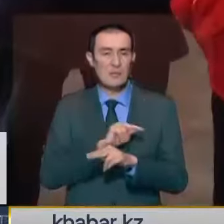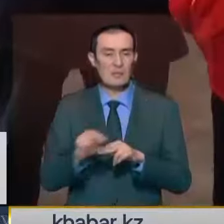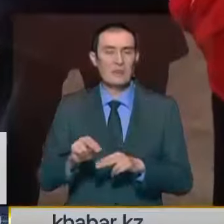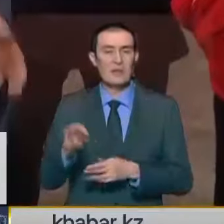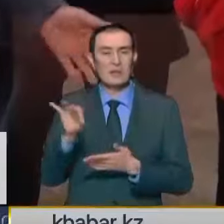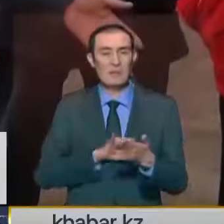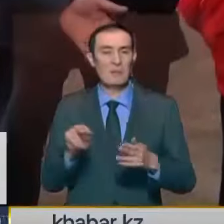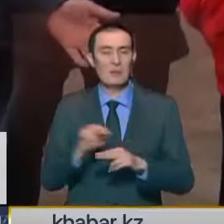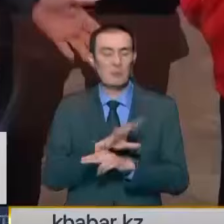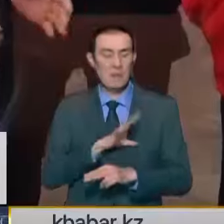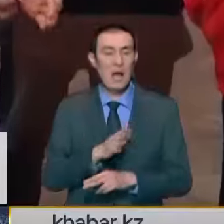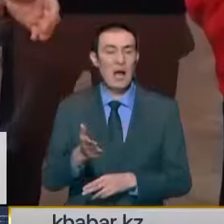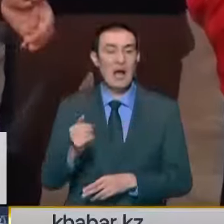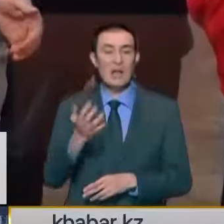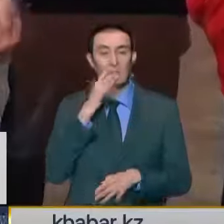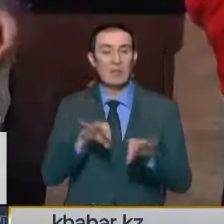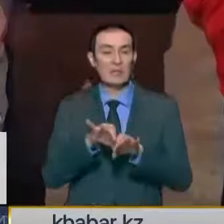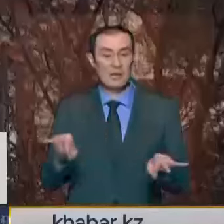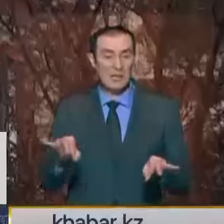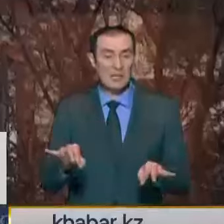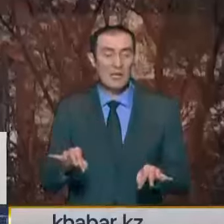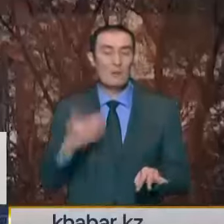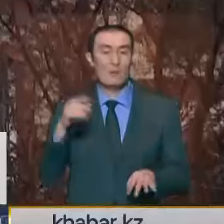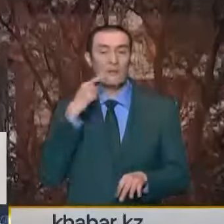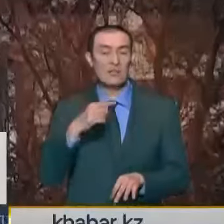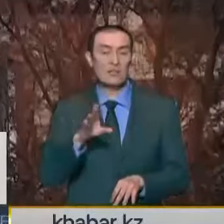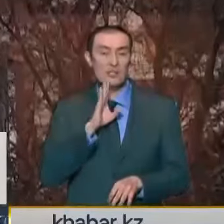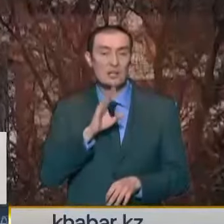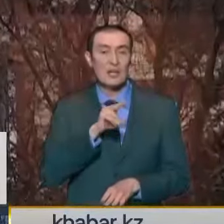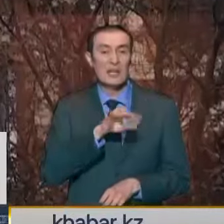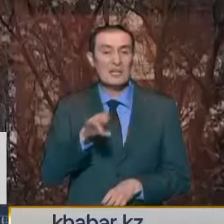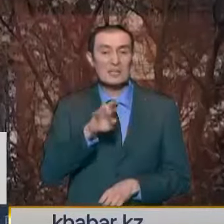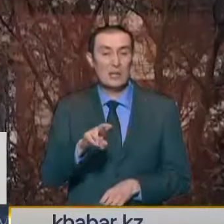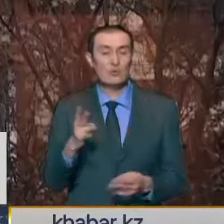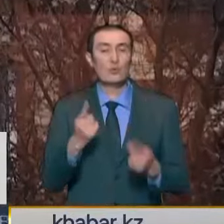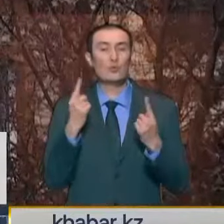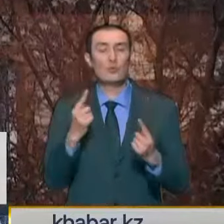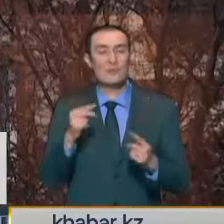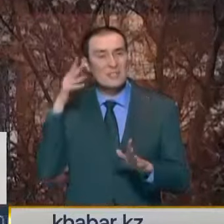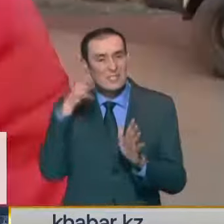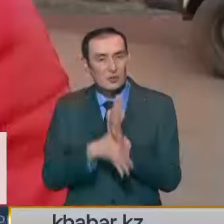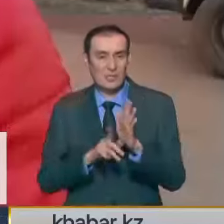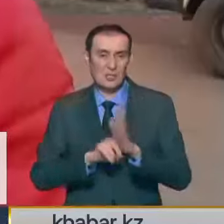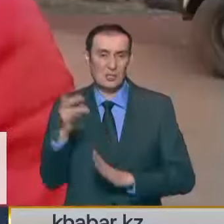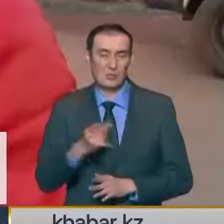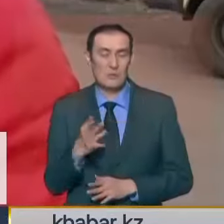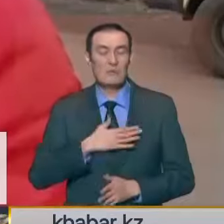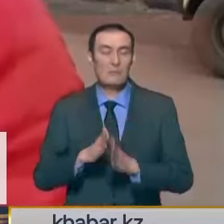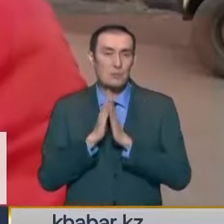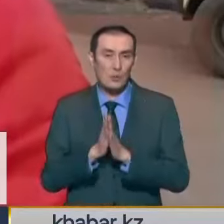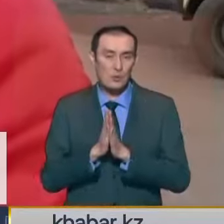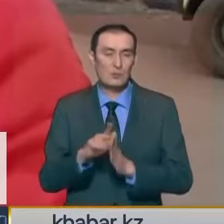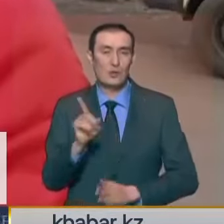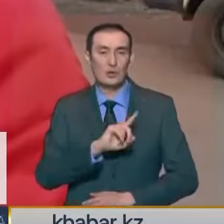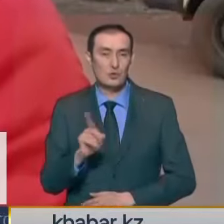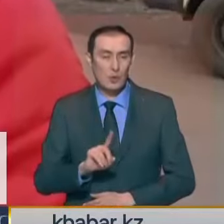единовременным ремонтом в то время как теплотрасса по мнению жительницы микрорайона Лидии бурма требует масштабного исследования мы просим